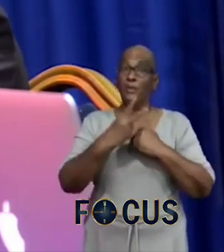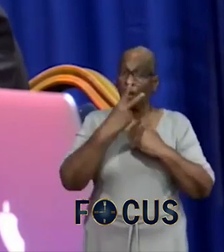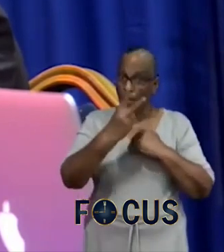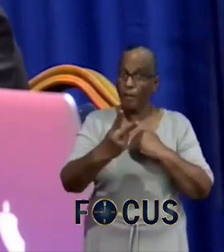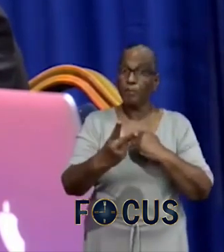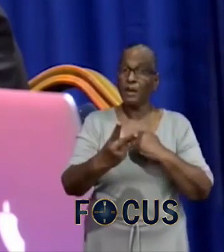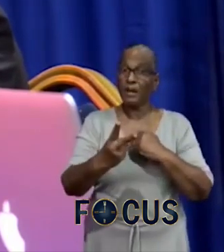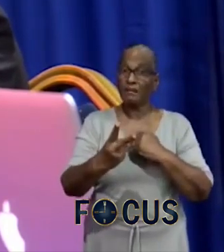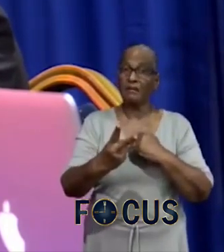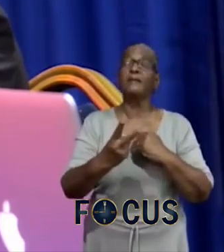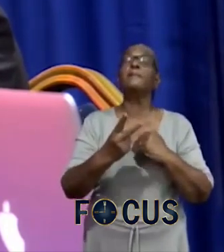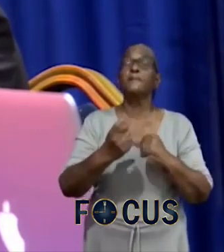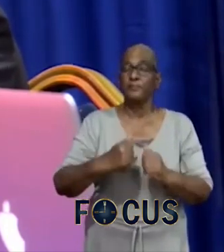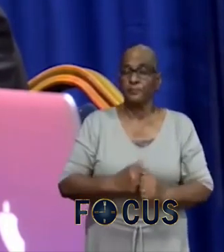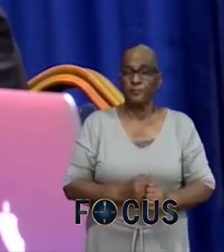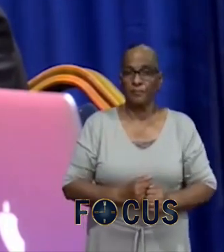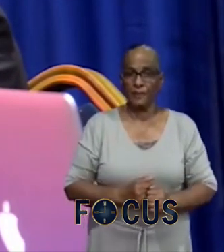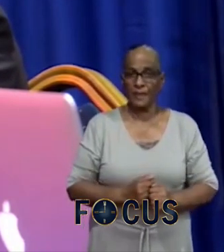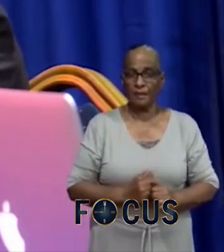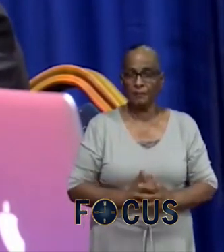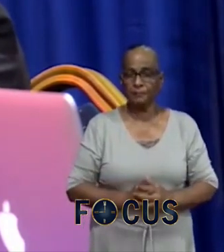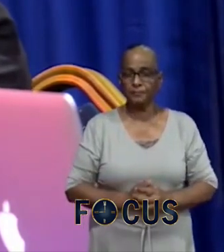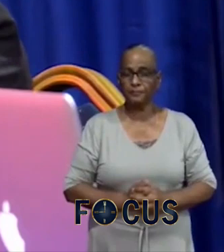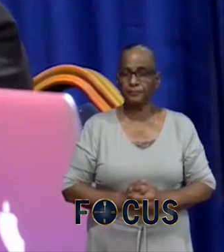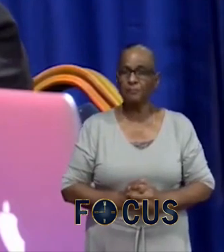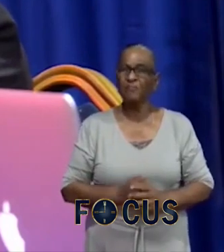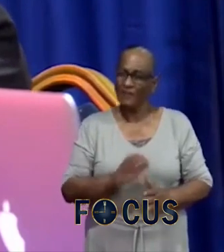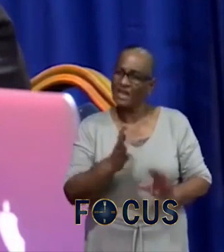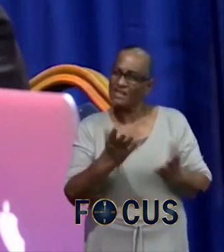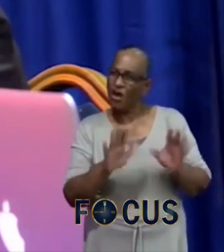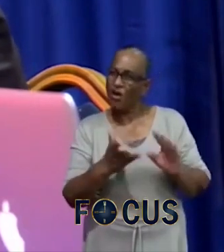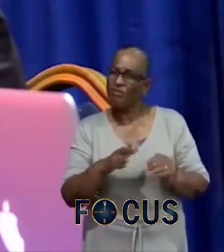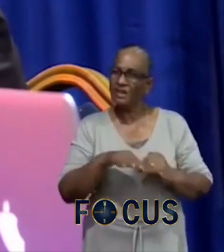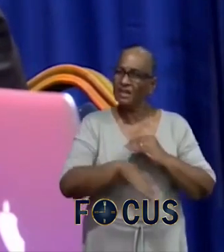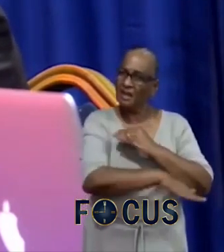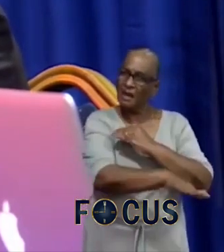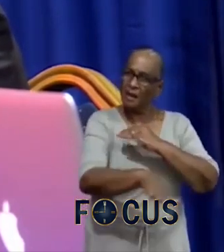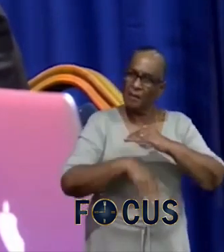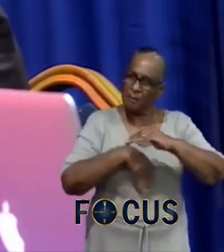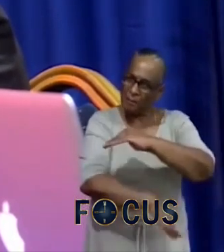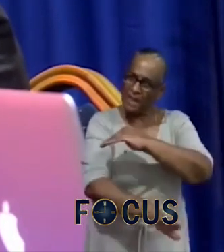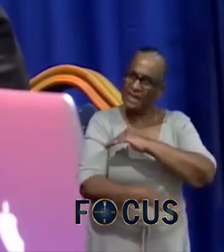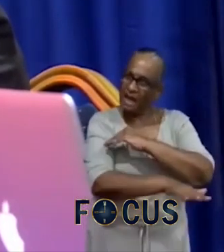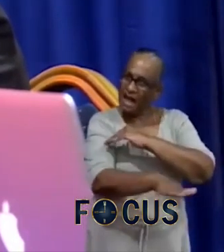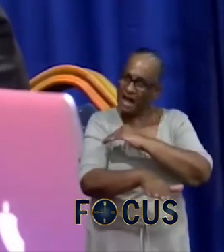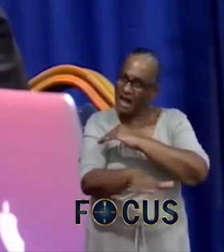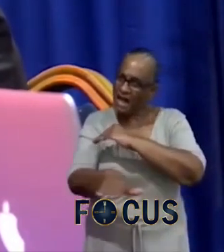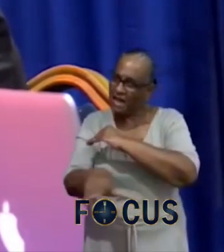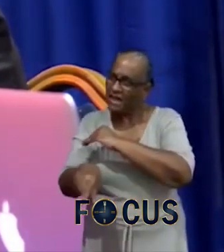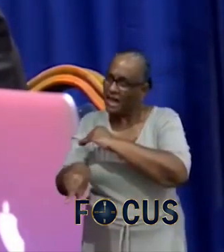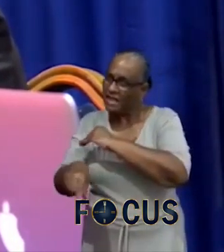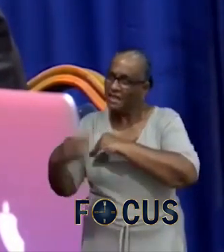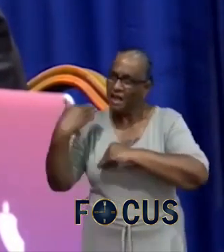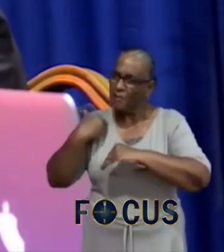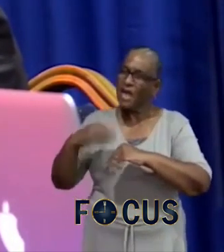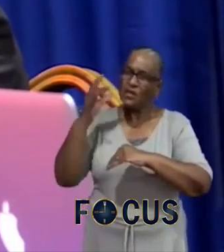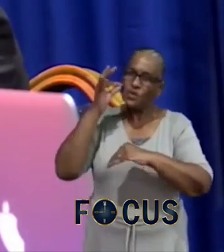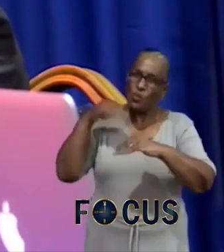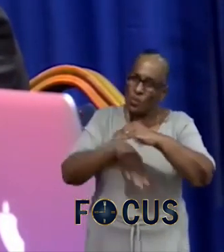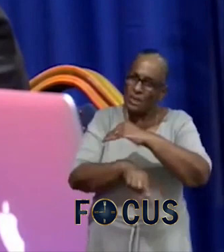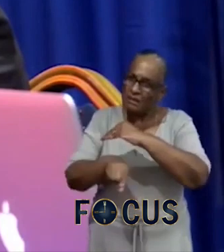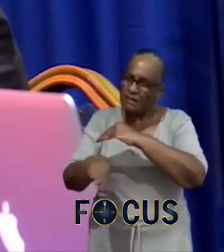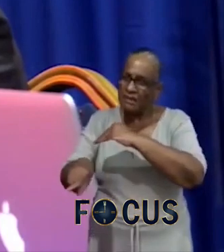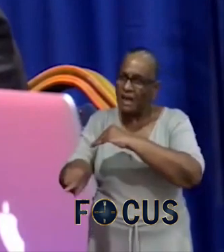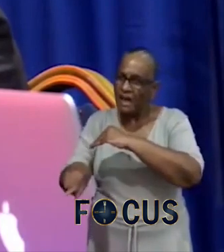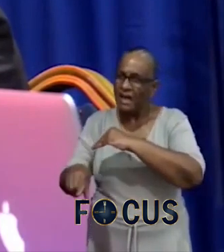en de Abenastong area Sukunale. Dat zijn zo de gebieden waarbij de mensen die daar wonen in de